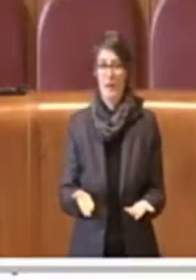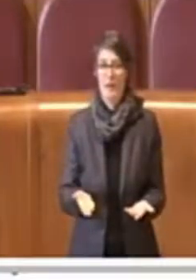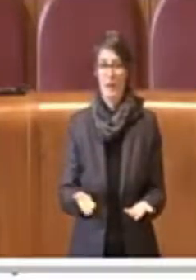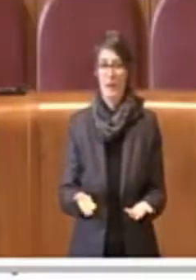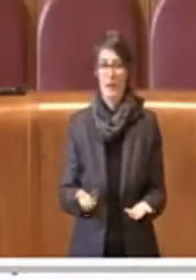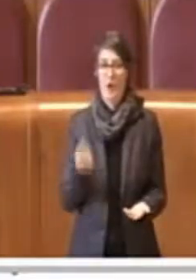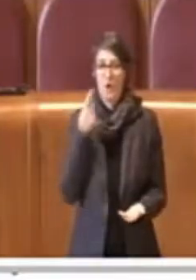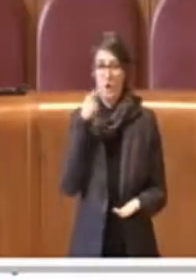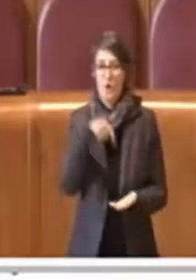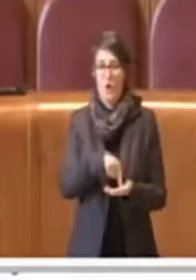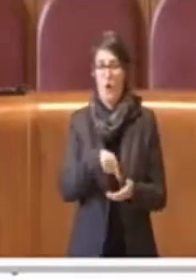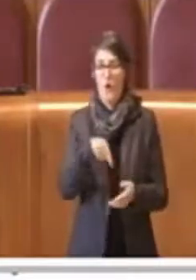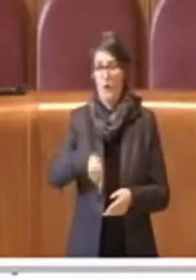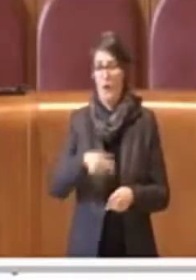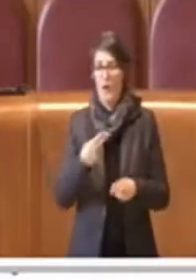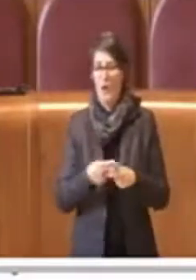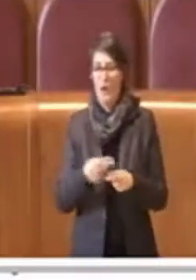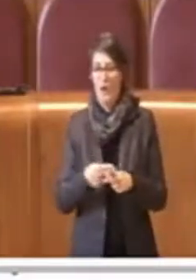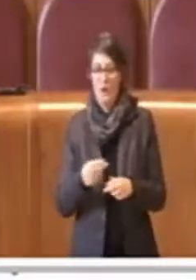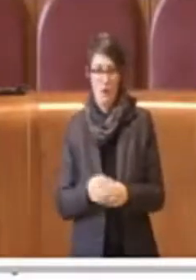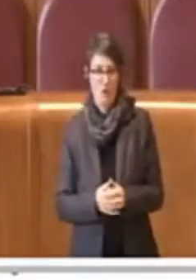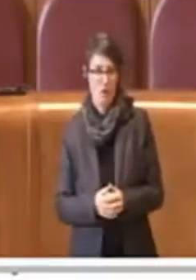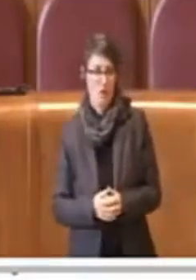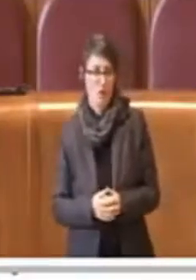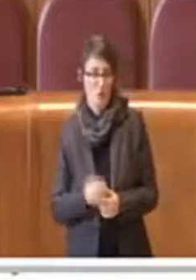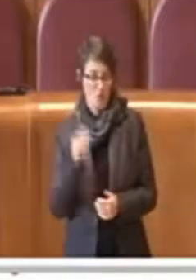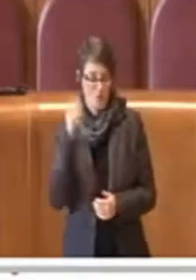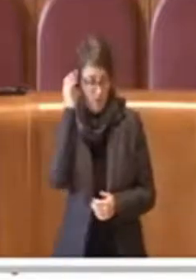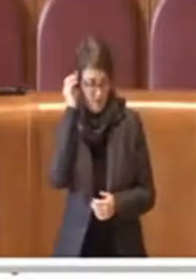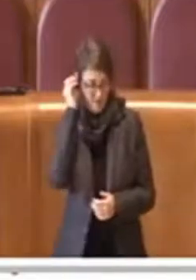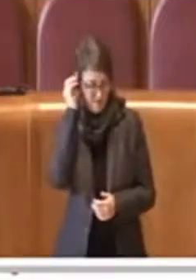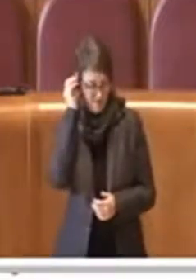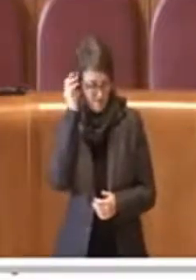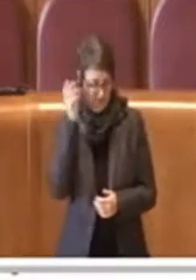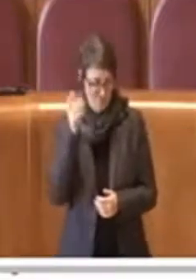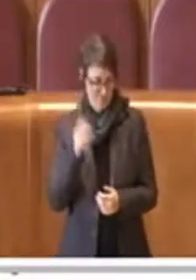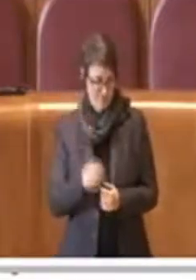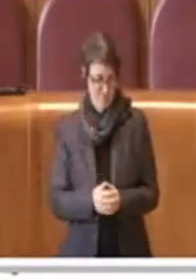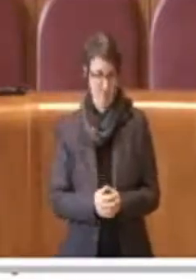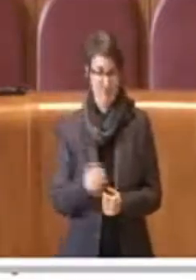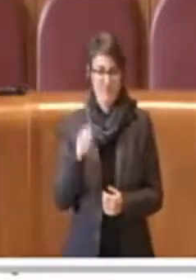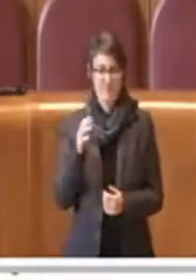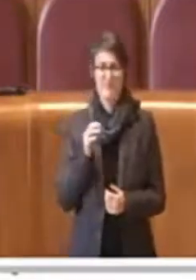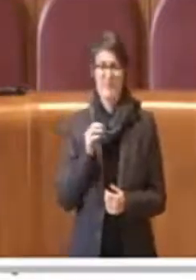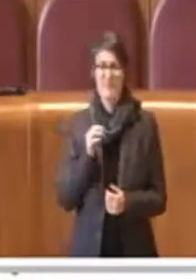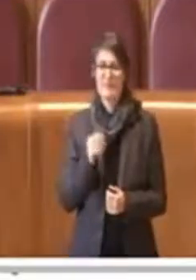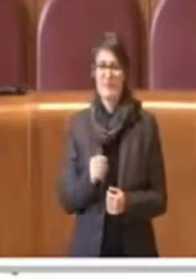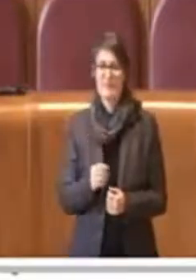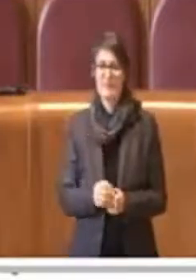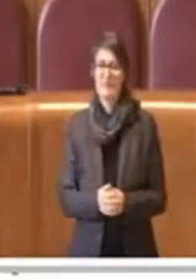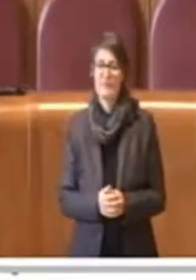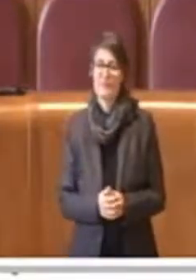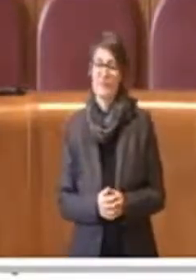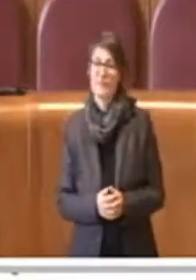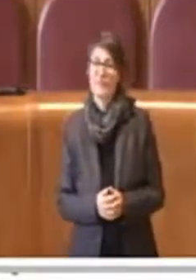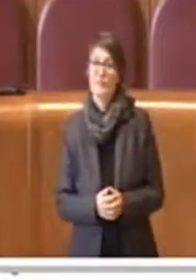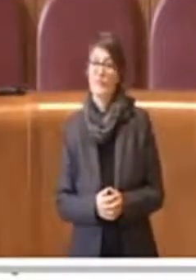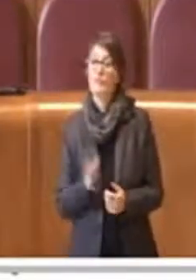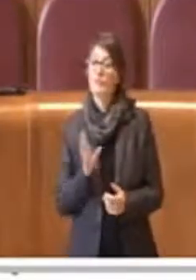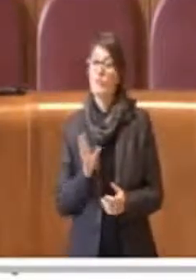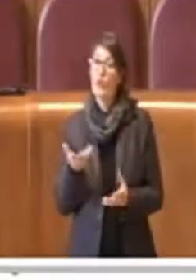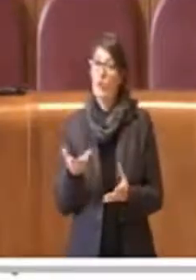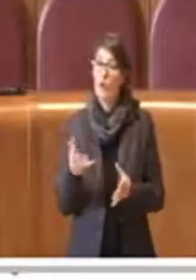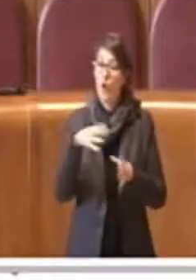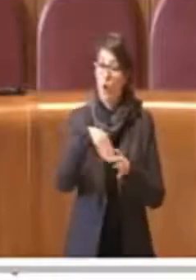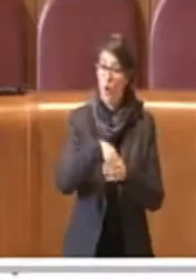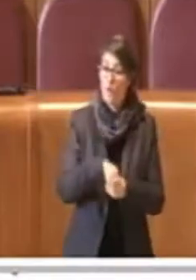territorio romano, nel caso specifico del territorio romano. E quindi coinvolgere il consolato e